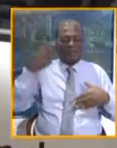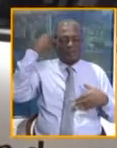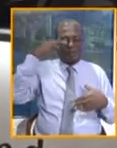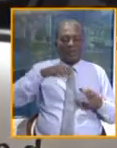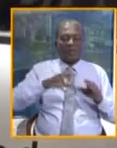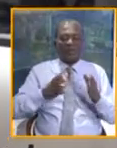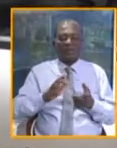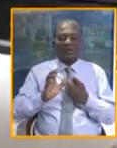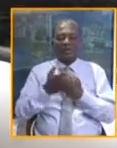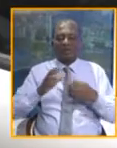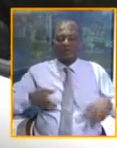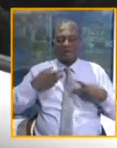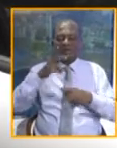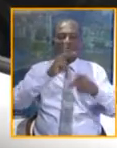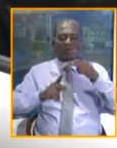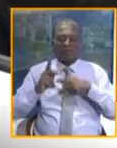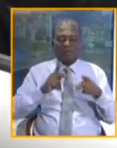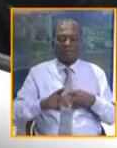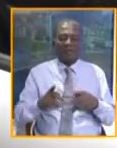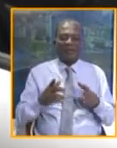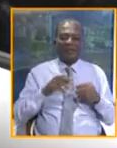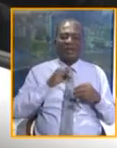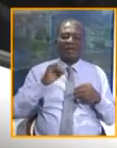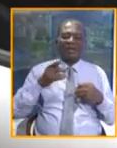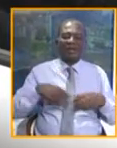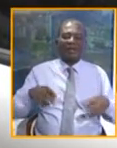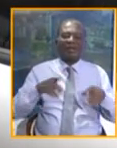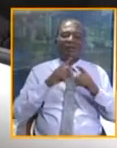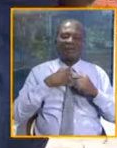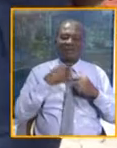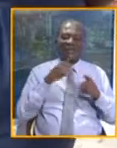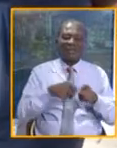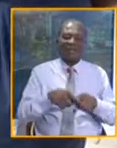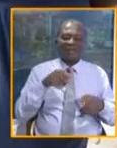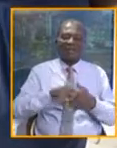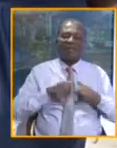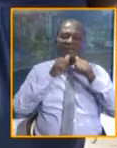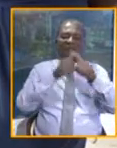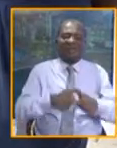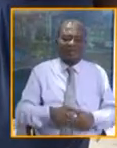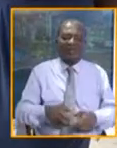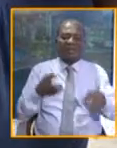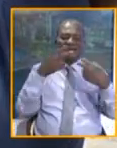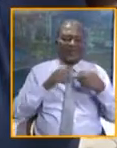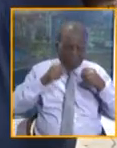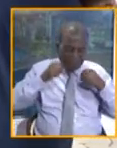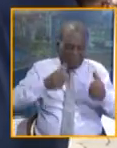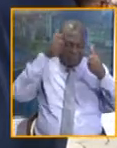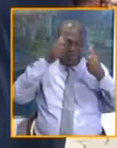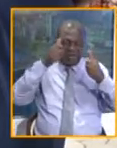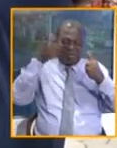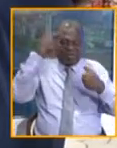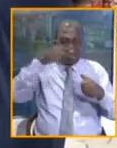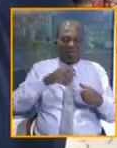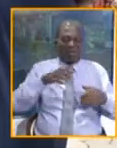l'amélioration des conditions de vie des populations. Amadou Koulibaly a également signifié que ce don arrive à point nommé pour le bonheur des populations de